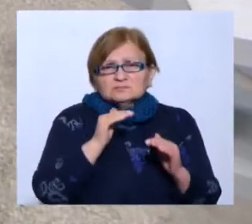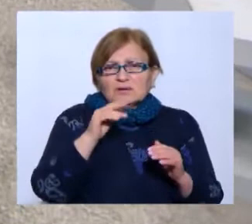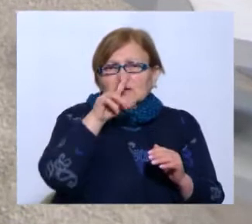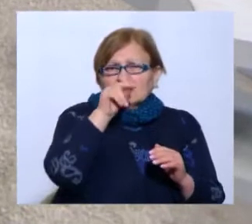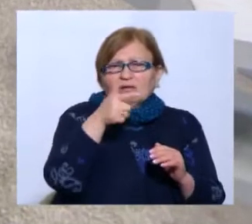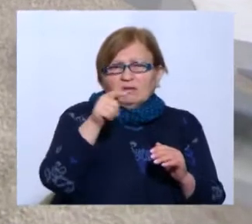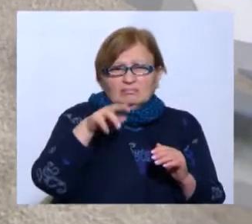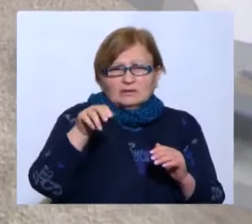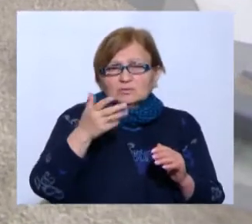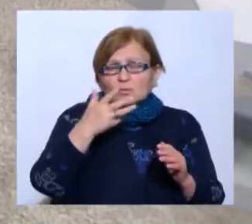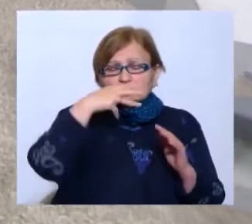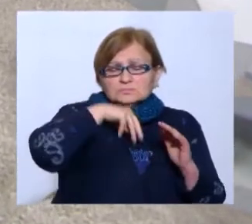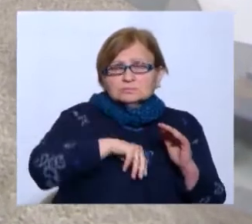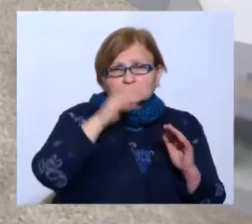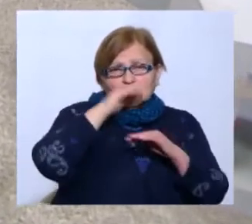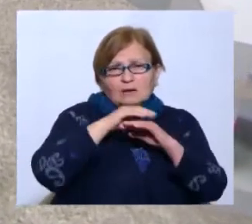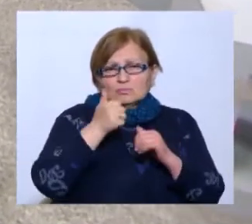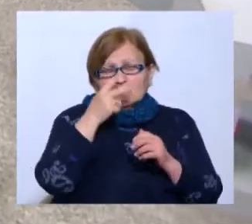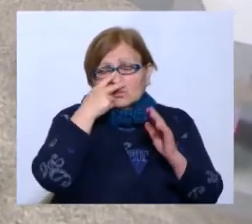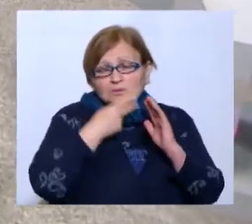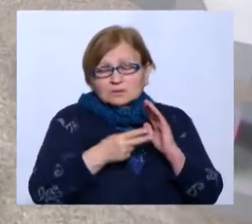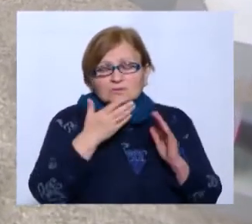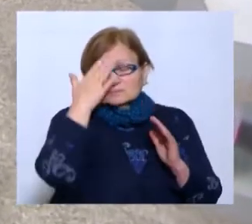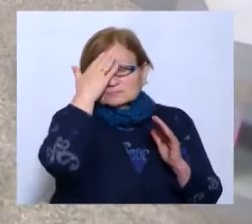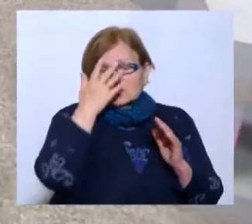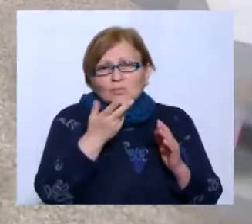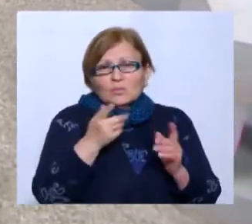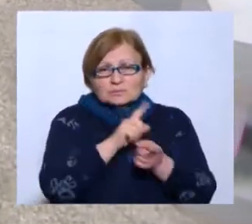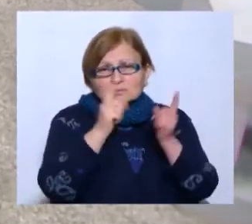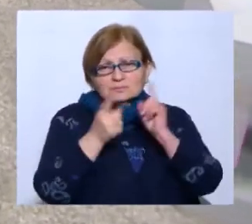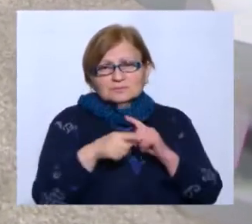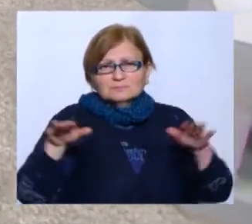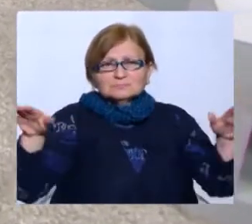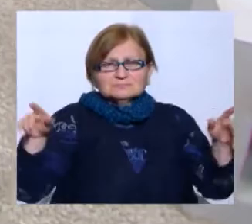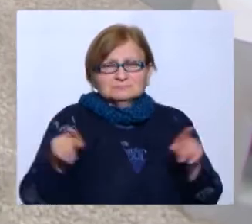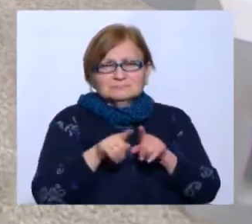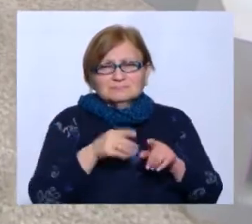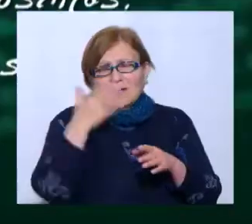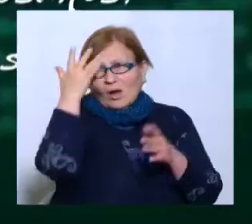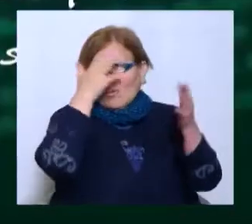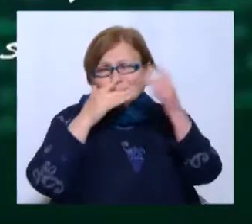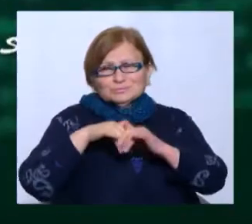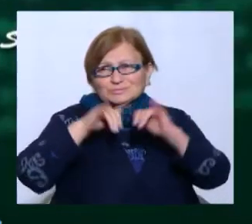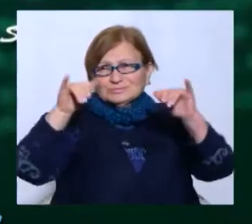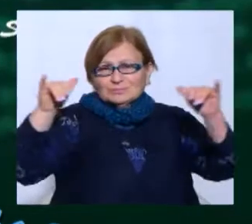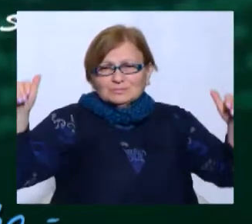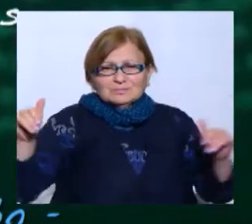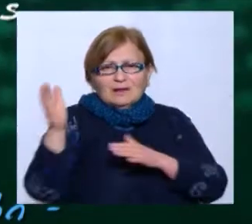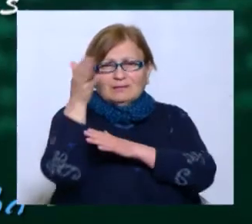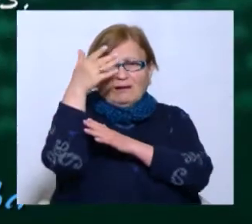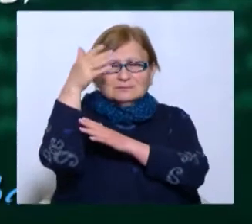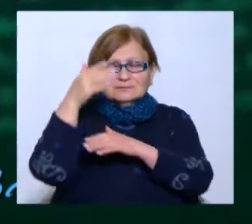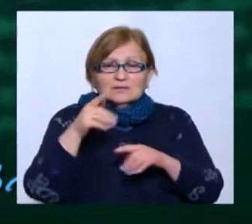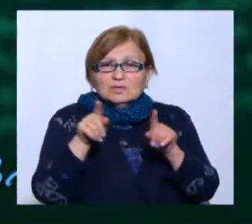თუ ღამემ სულში როგორ ჩაიხედა. თუ სიზმარმა ვით შეისხა ციდან ცამდე ფრთები და გაშალა ოცნებათა ლურჯი ელქნები.